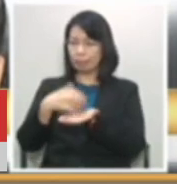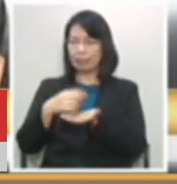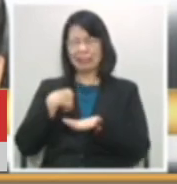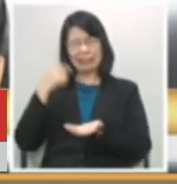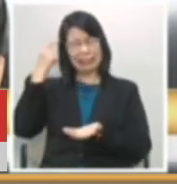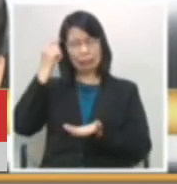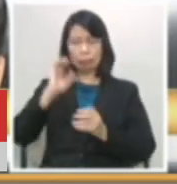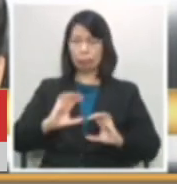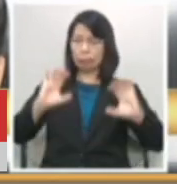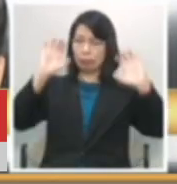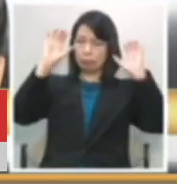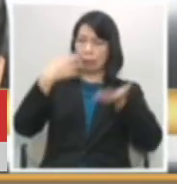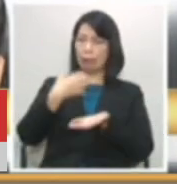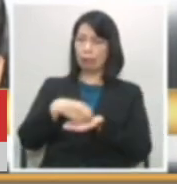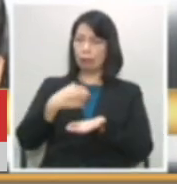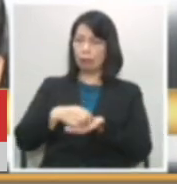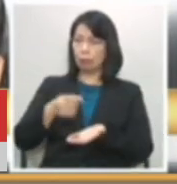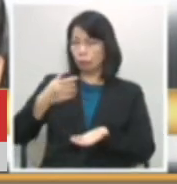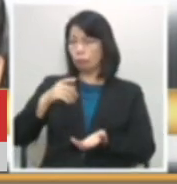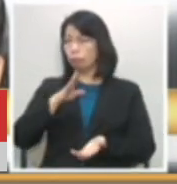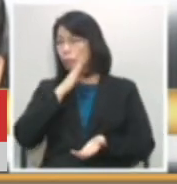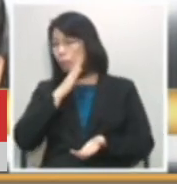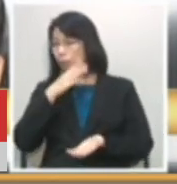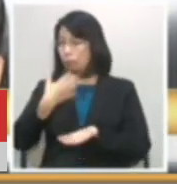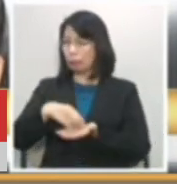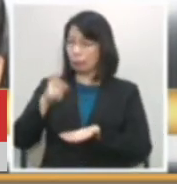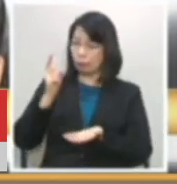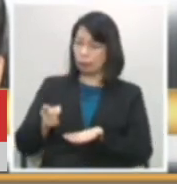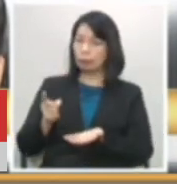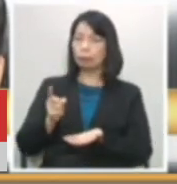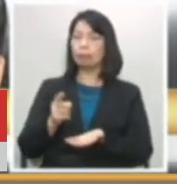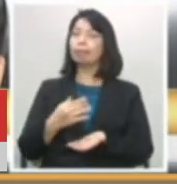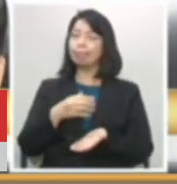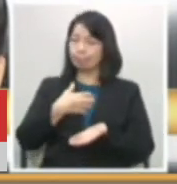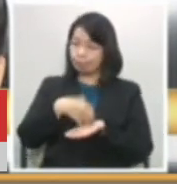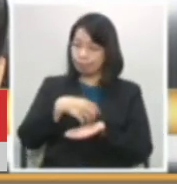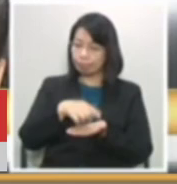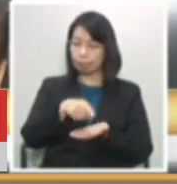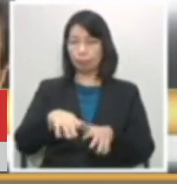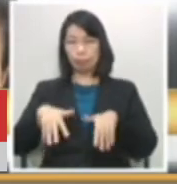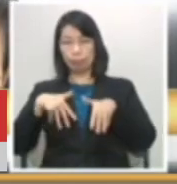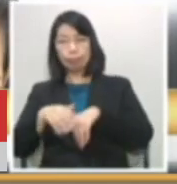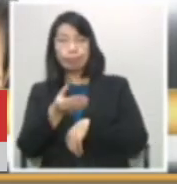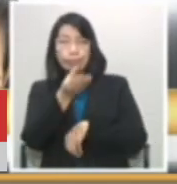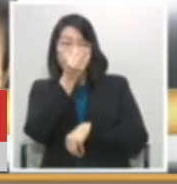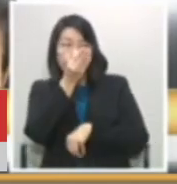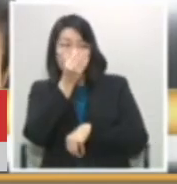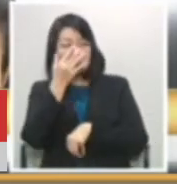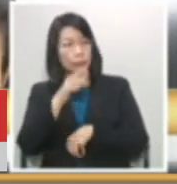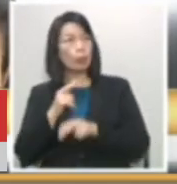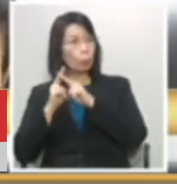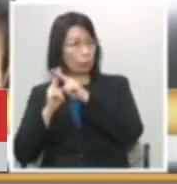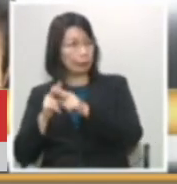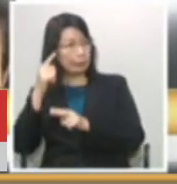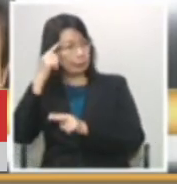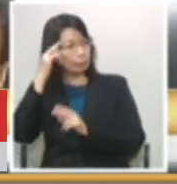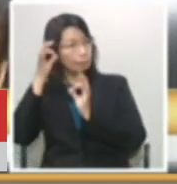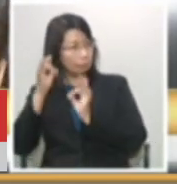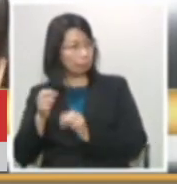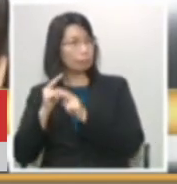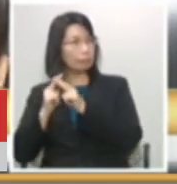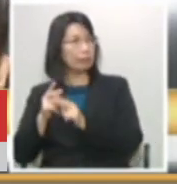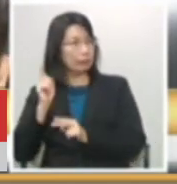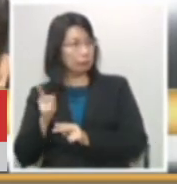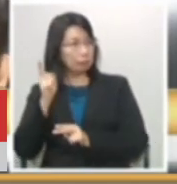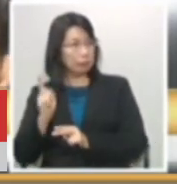าชนจริงเท็จอย่างไรประชาชนจะเป็นผู้ตัดสินเมื่อได้รับฟังข้อมูลต่างๆนี้แล้วค่ะซึ่งในส่วนของดิฉันเ